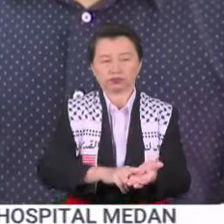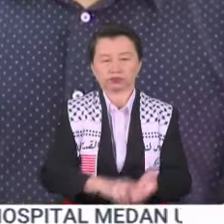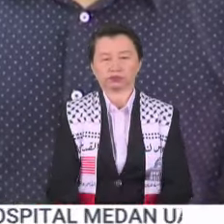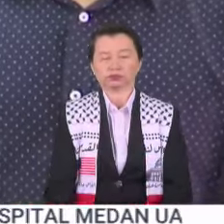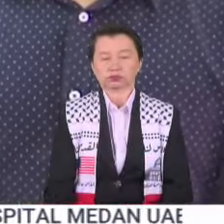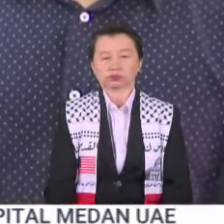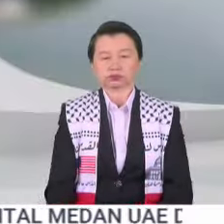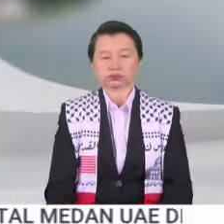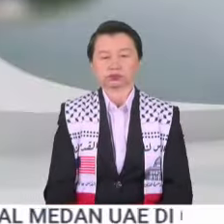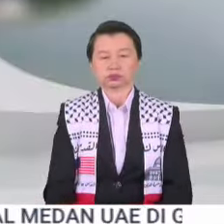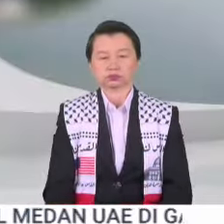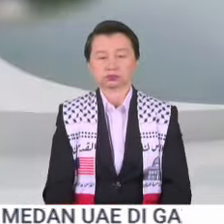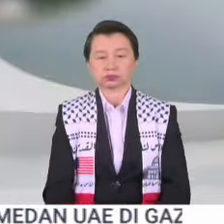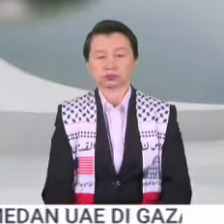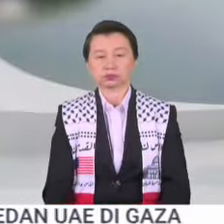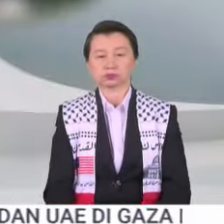sebagainya.